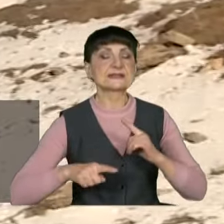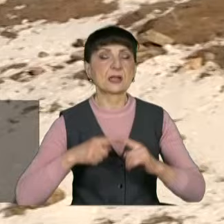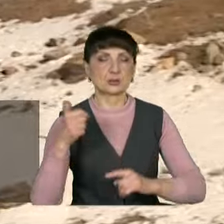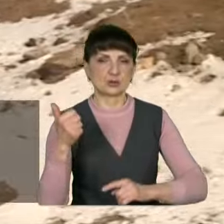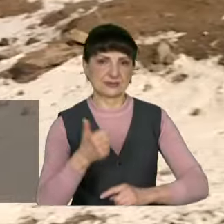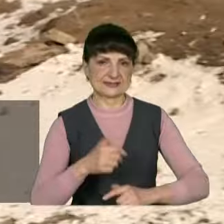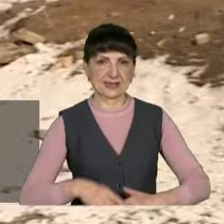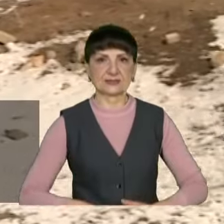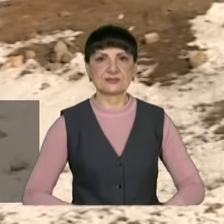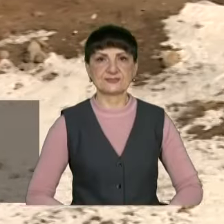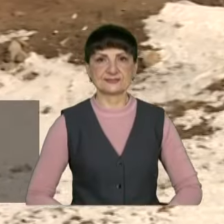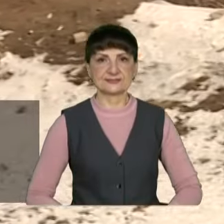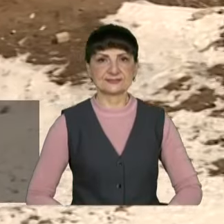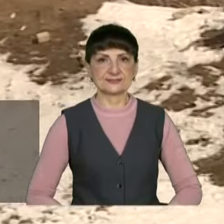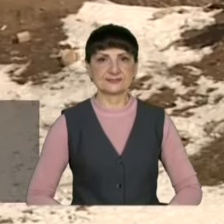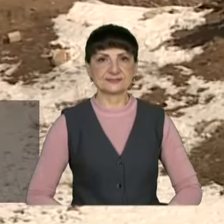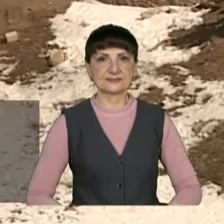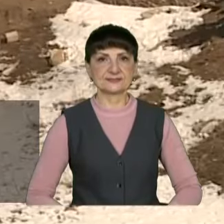неделе.